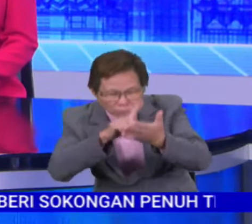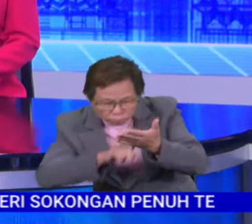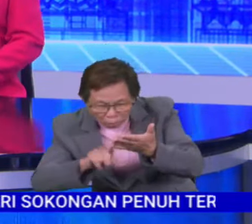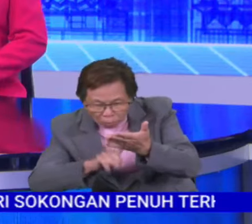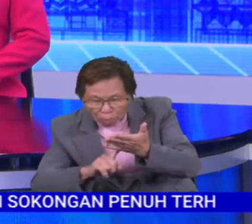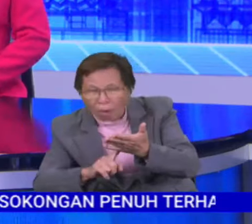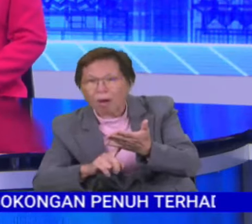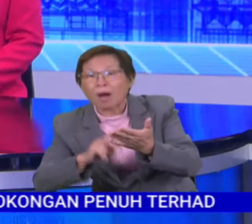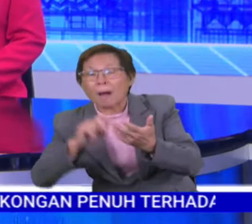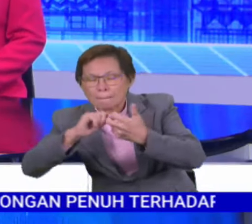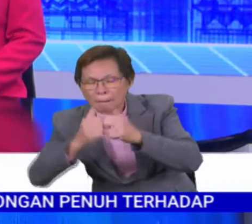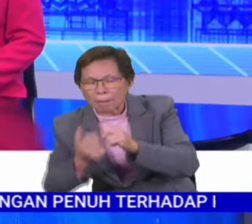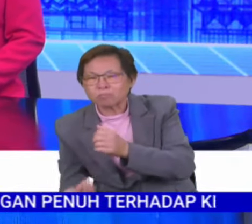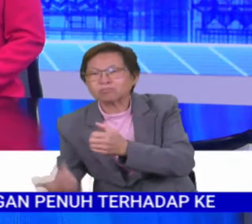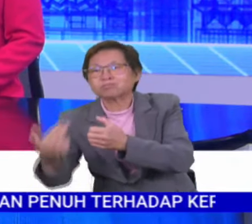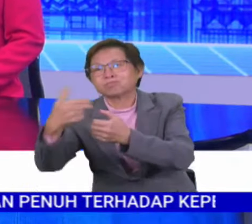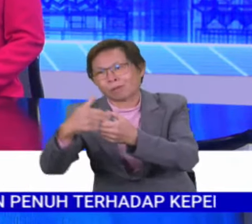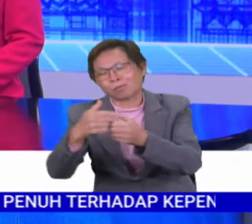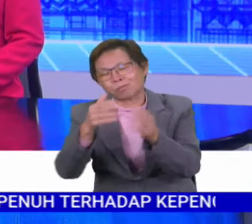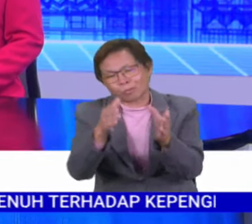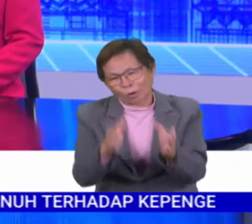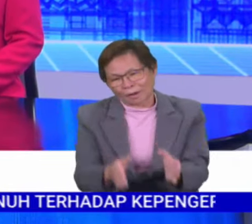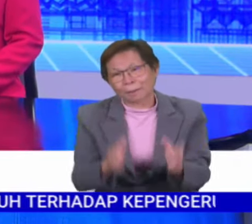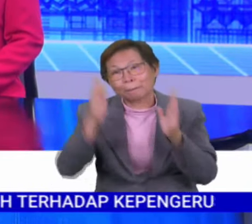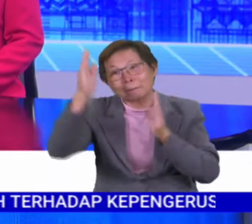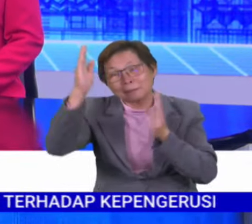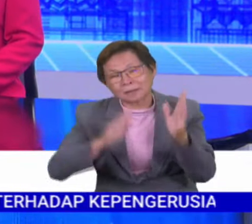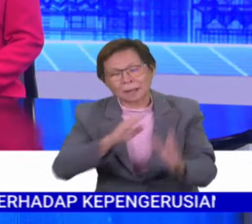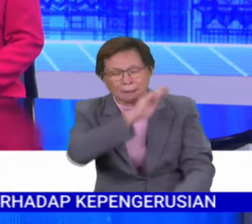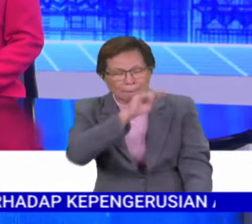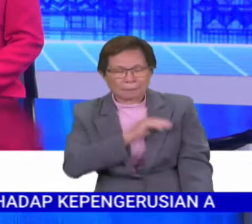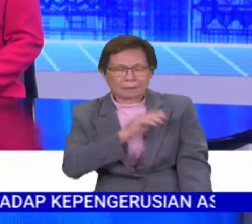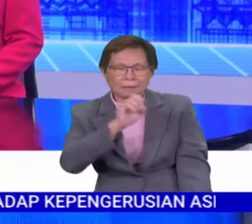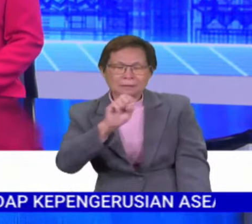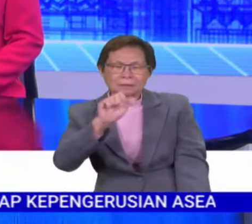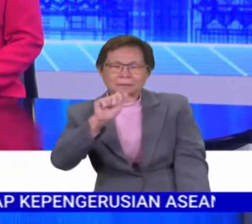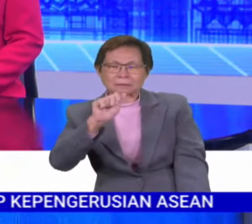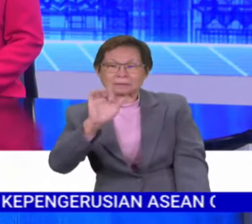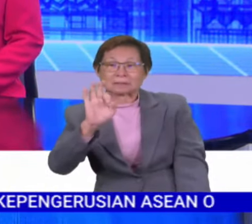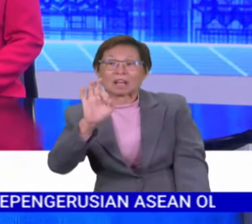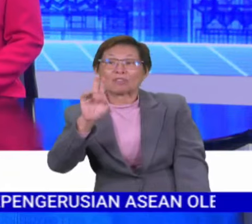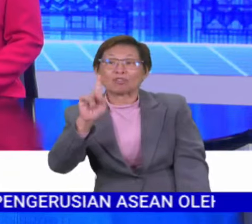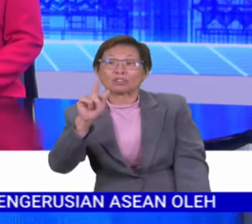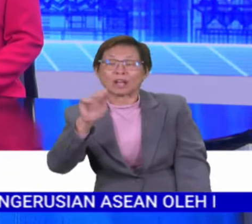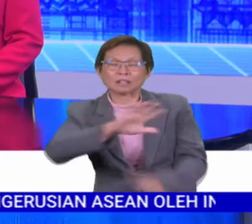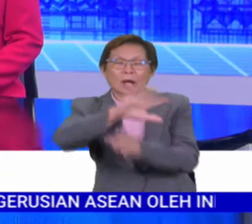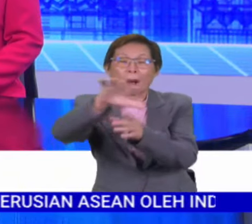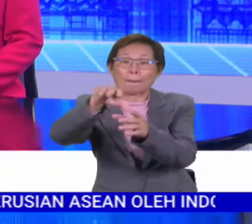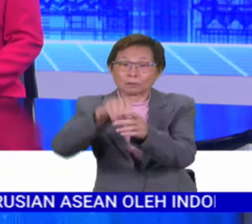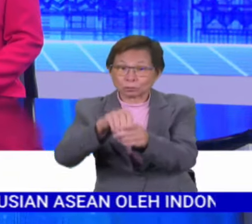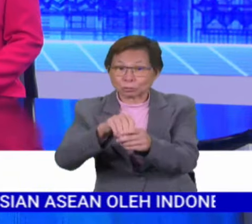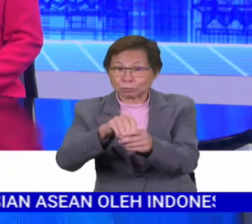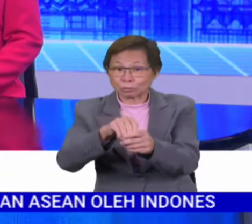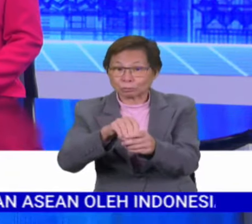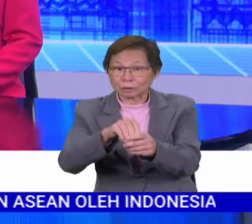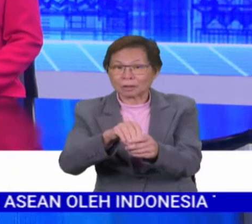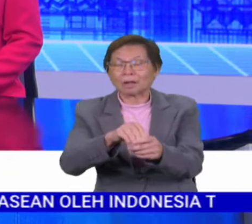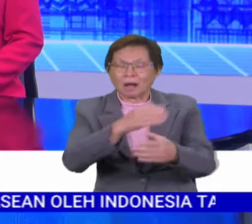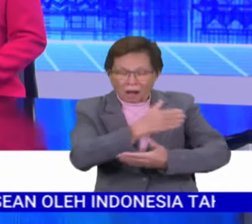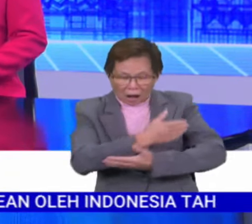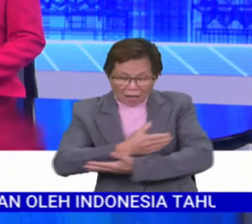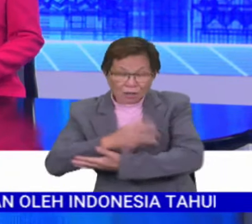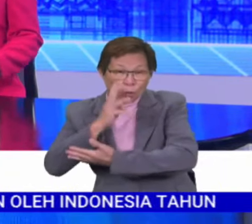isu membabitkan kewarganegaraan. Ya, menurut menterinya Datuk Seri Saifuddin Nasution Ismail, ia termasuk perkara membabitkan status